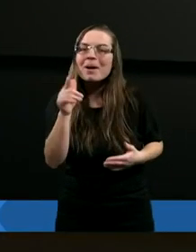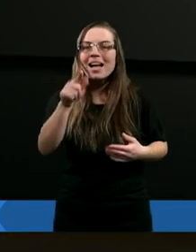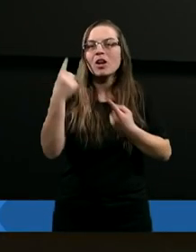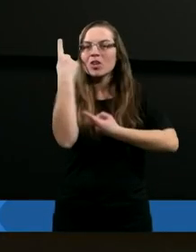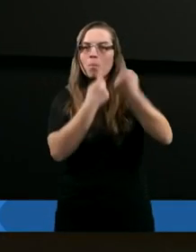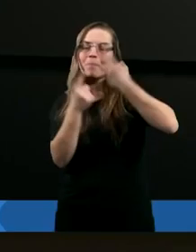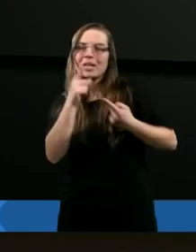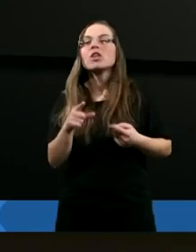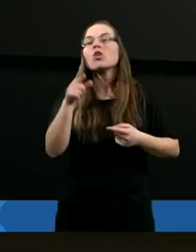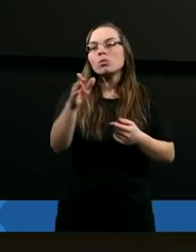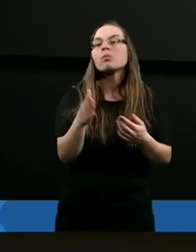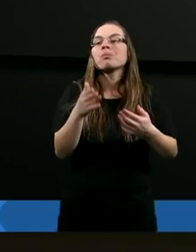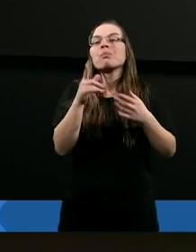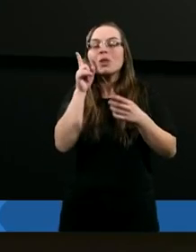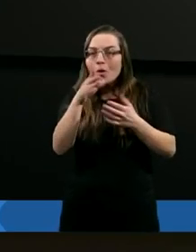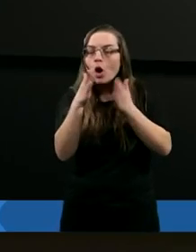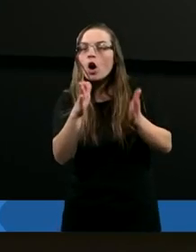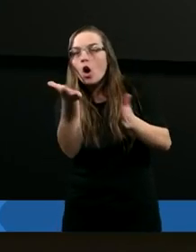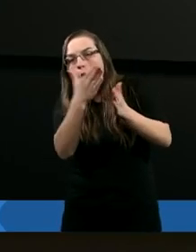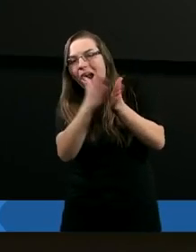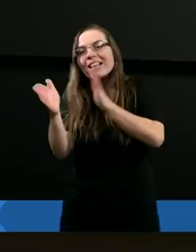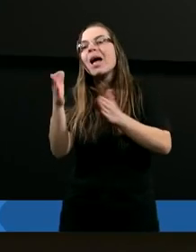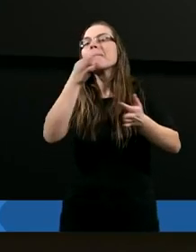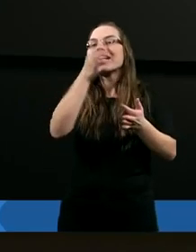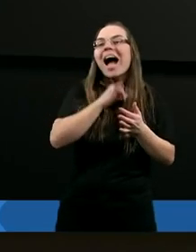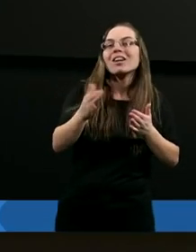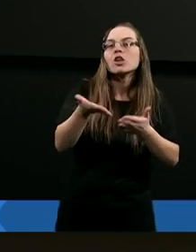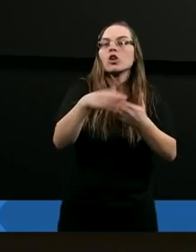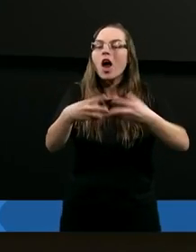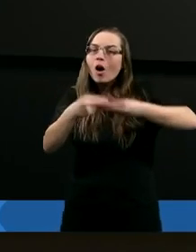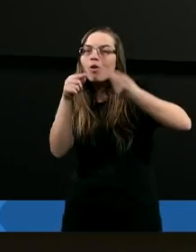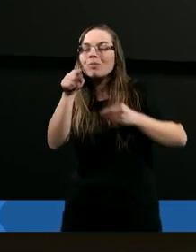za tę myśl i rodzi mi się pewne pytanie i wcale niełatwe.